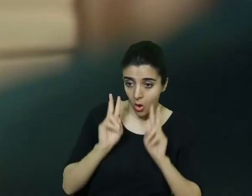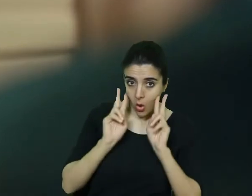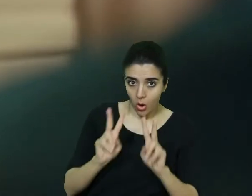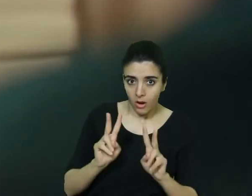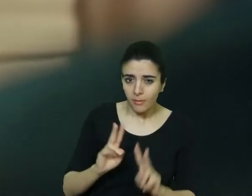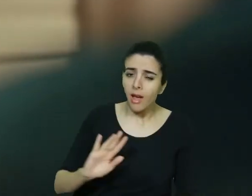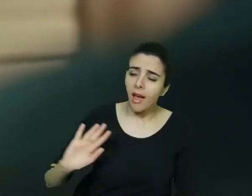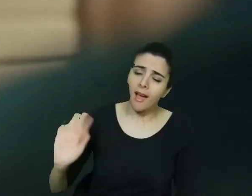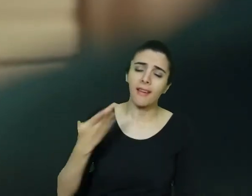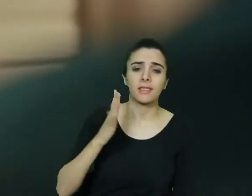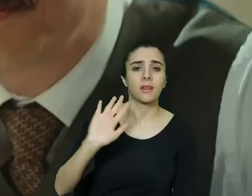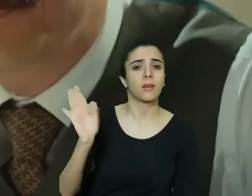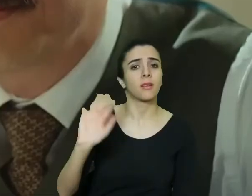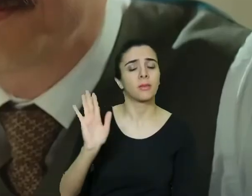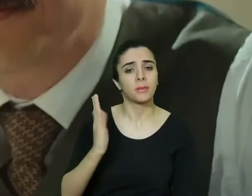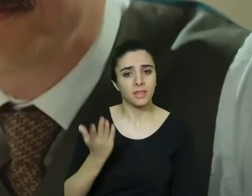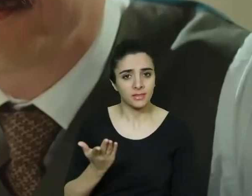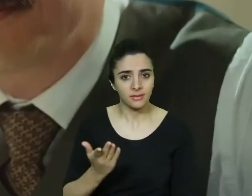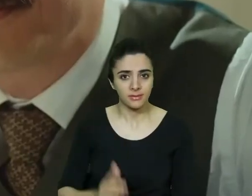Ve haydi hoşça kal.